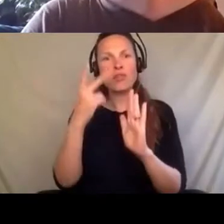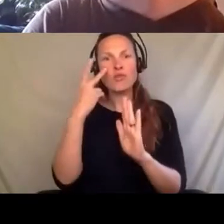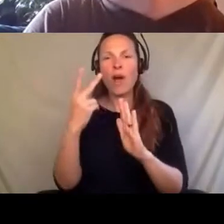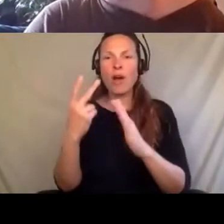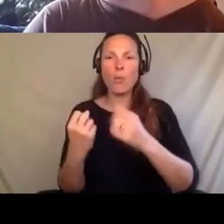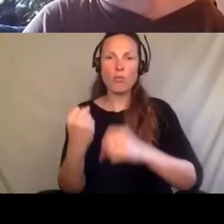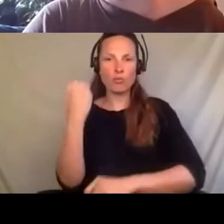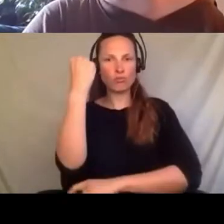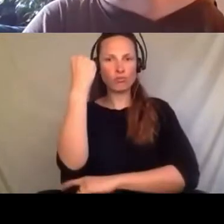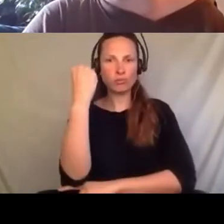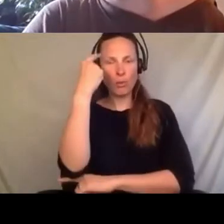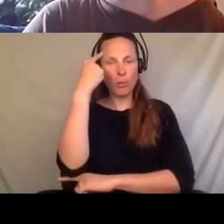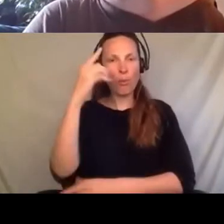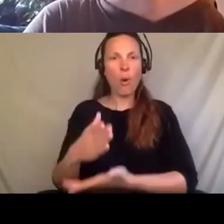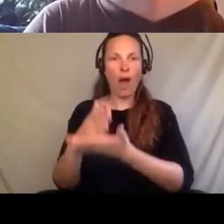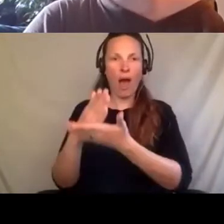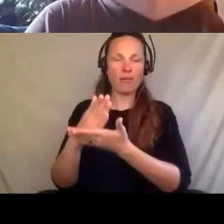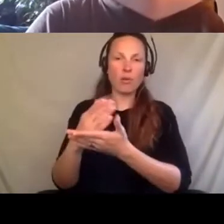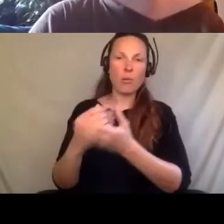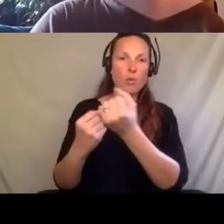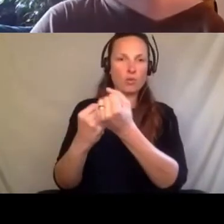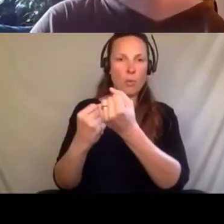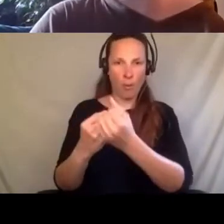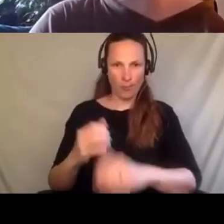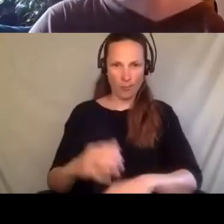c'est idéal pour l'aneth.